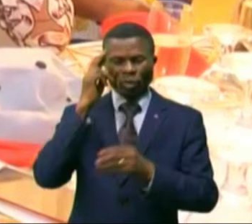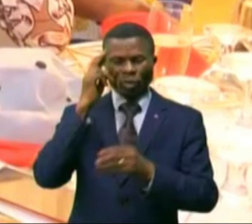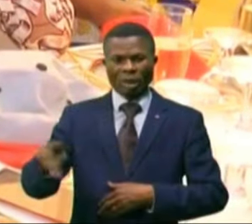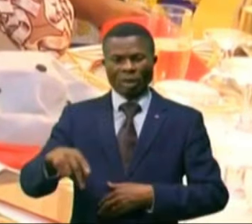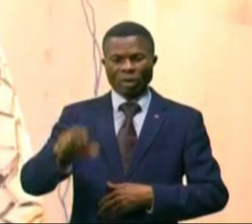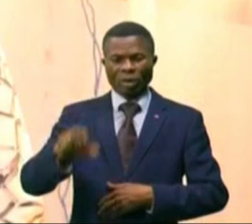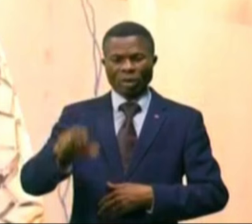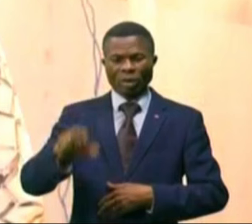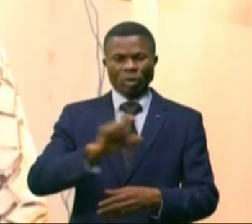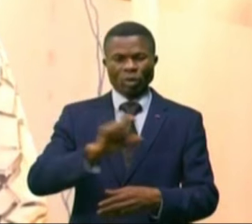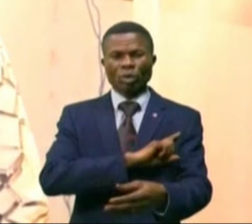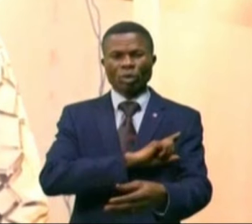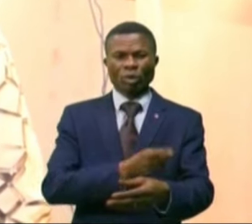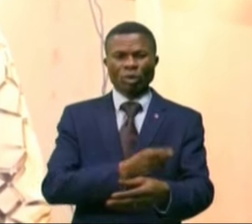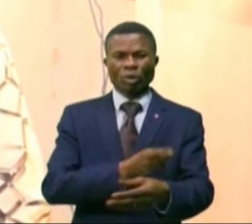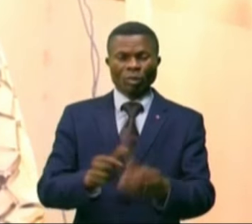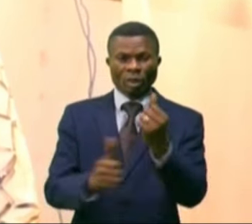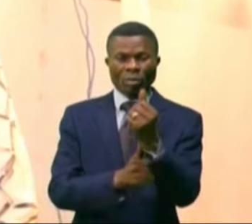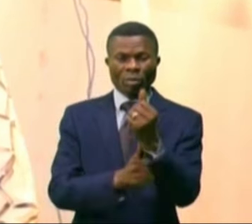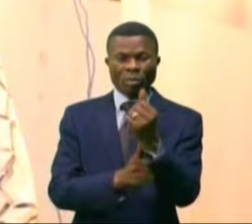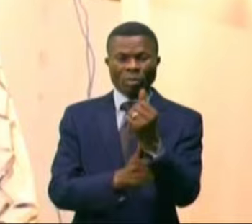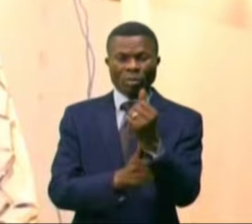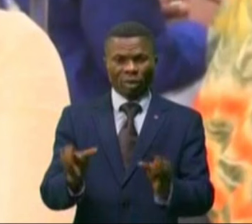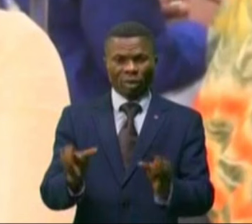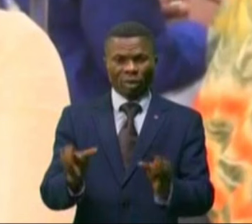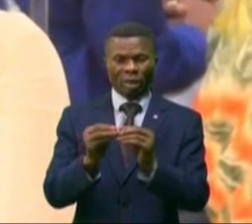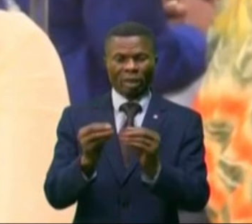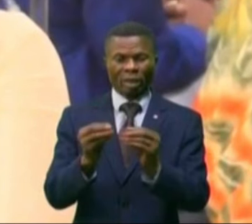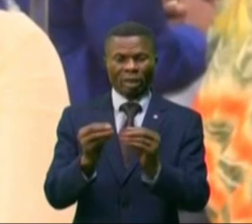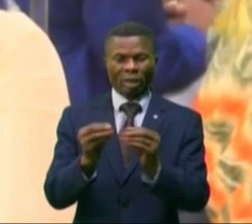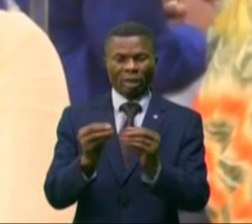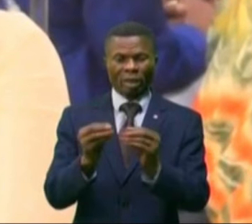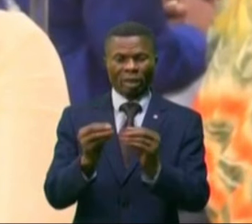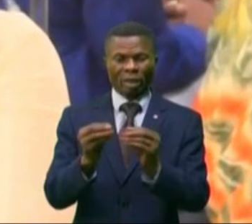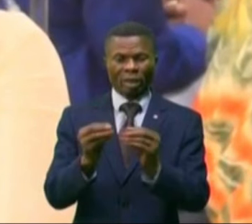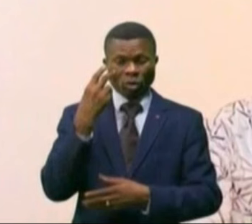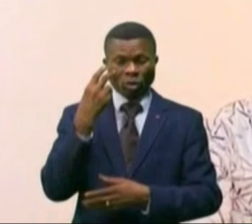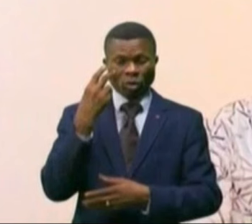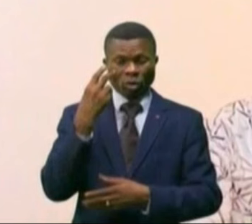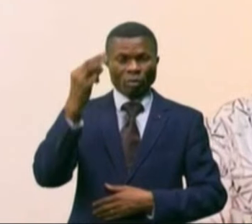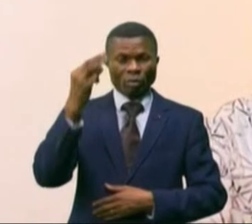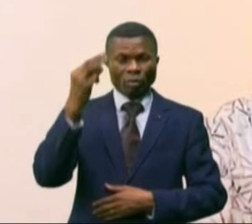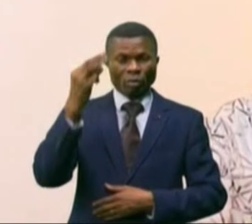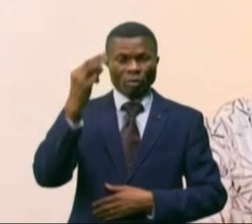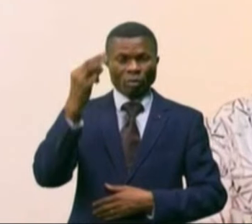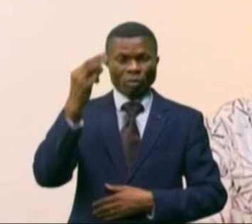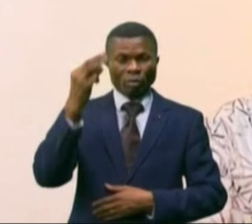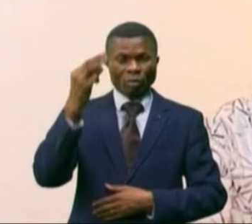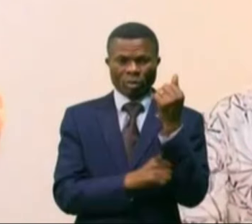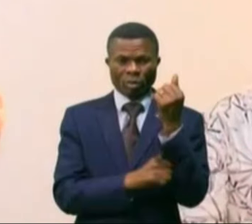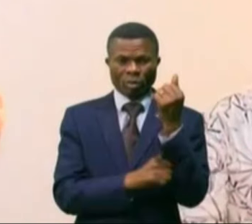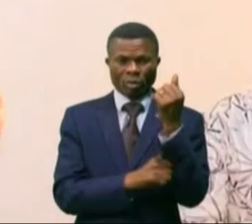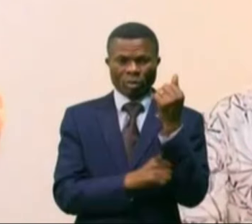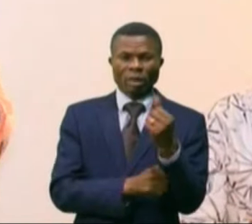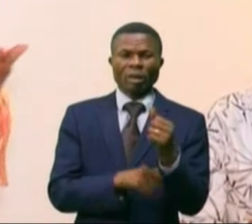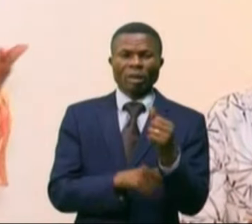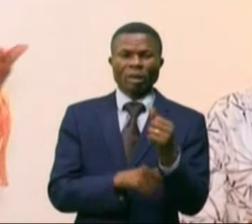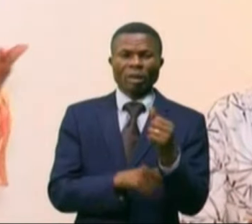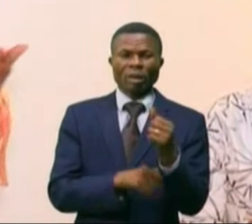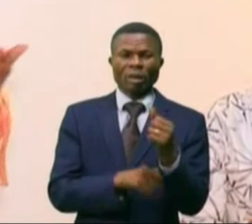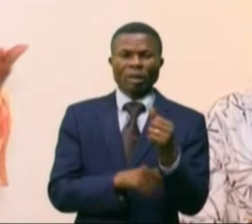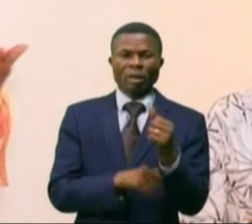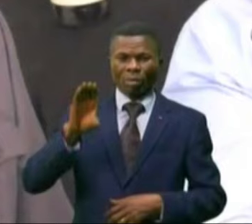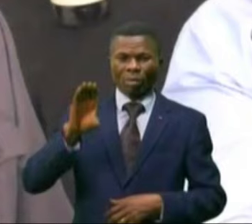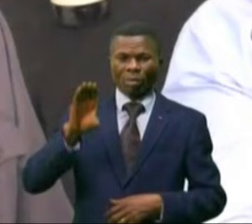Sud Kivu. Parmi les personnalités à l'honneur figure la ministre des Droits humains, Chantal Chambou-Mwanvita.